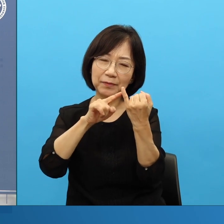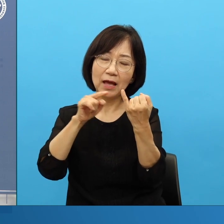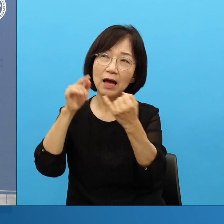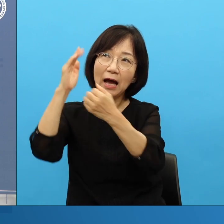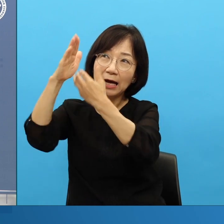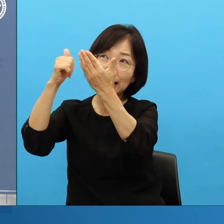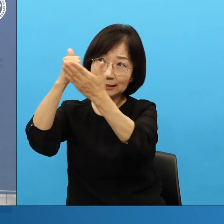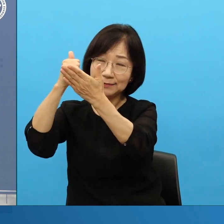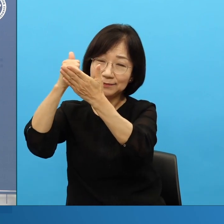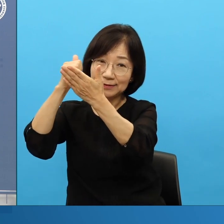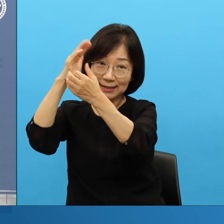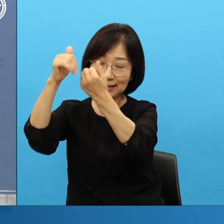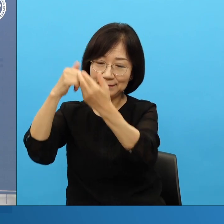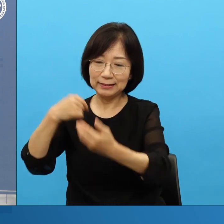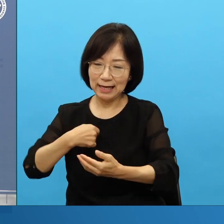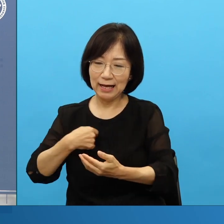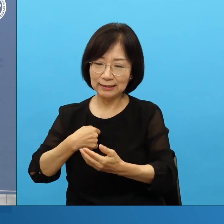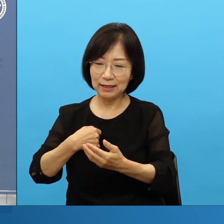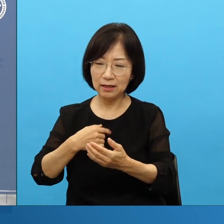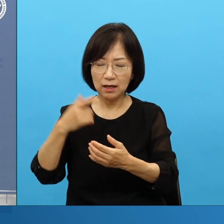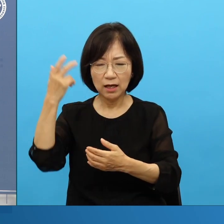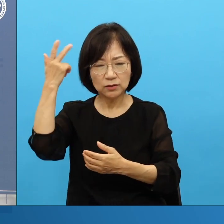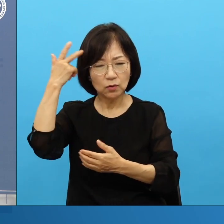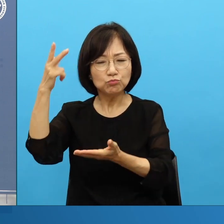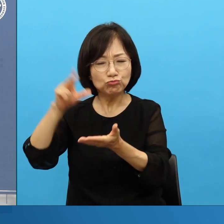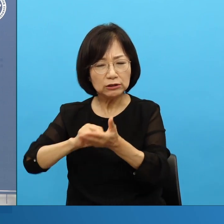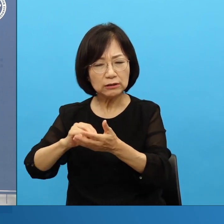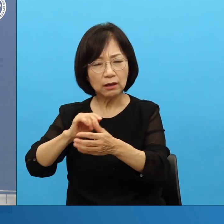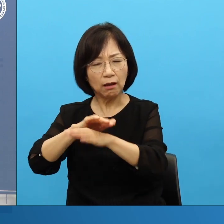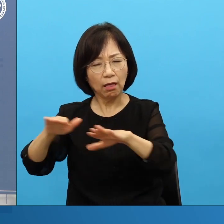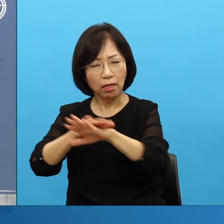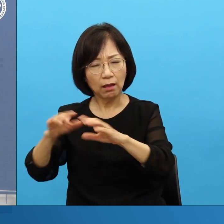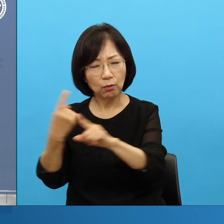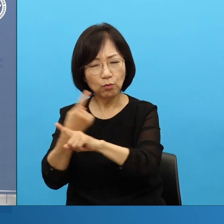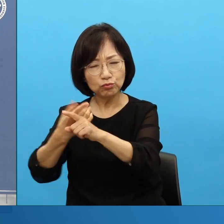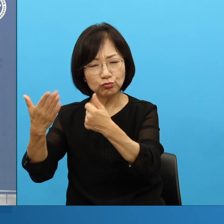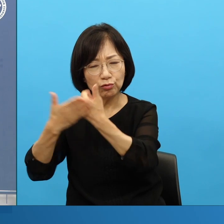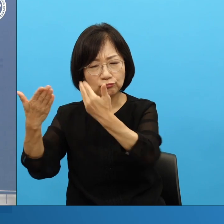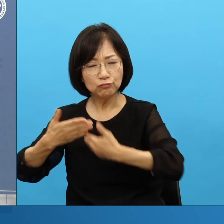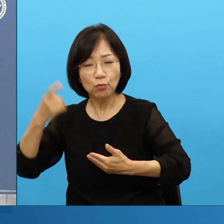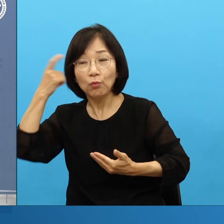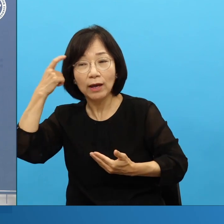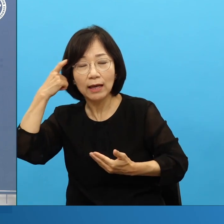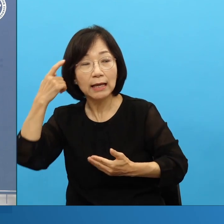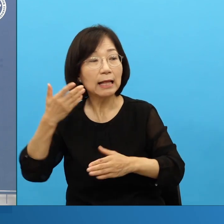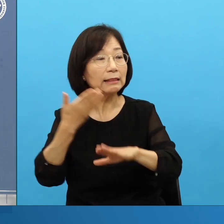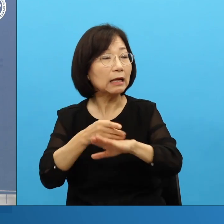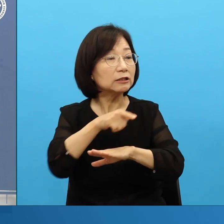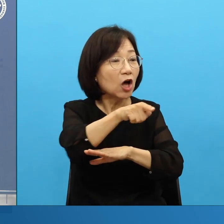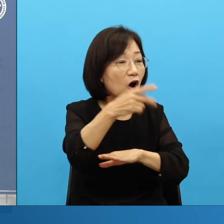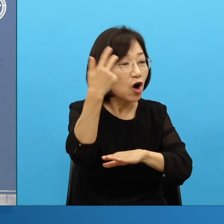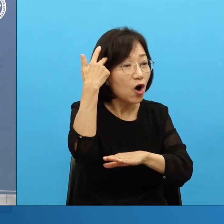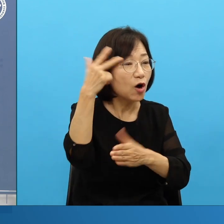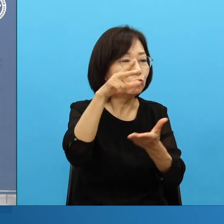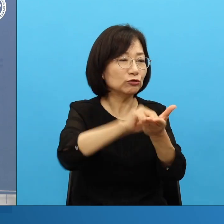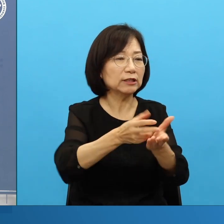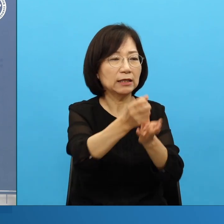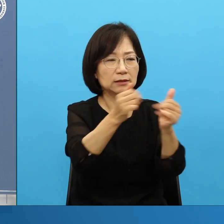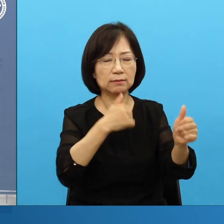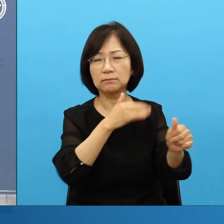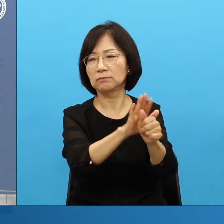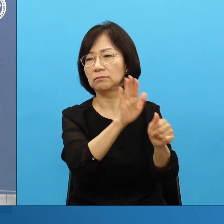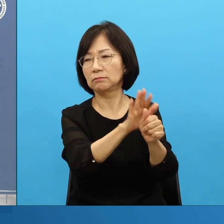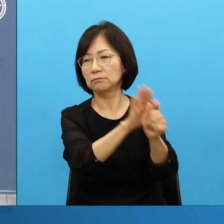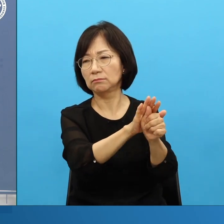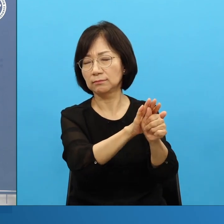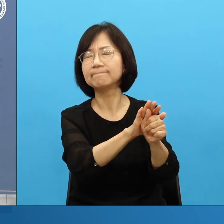나를 이 사역을 하라고 이렇게 은혜를 주시구나. Oh, God has given me this grace so that I can continue on this ministry. 여러분